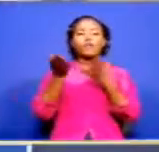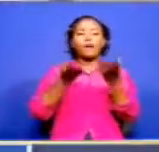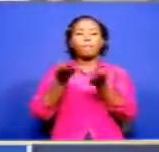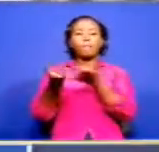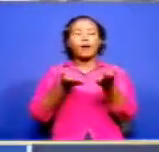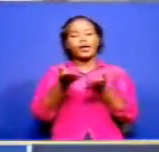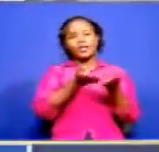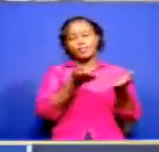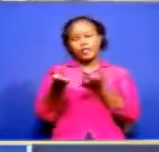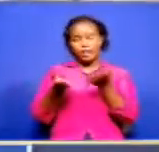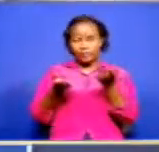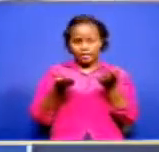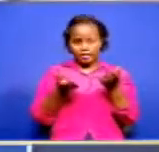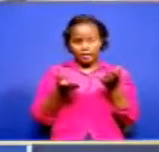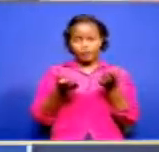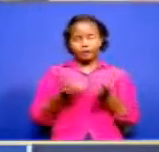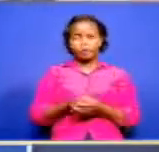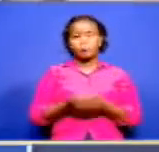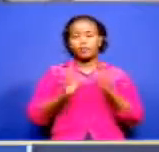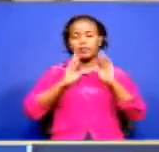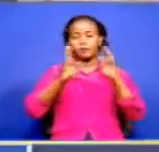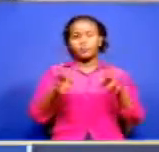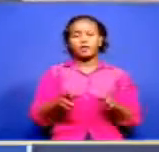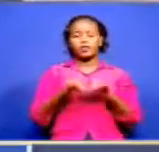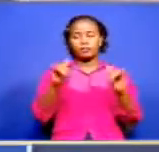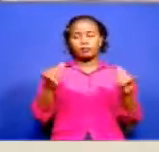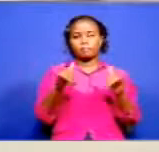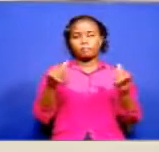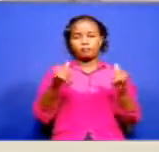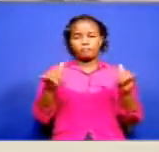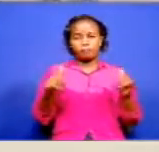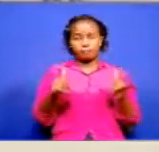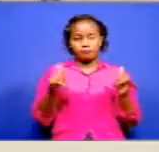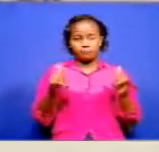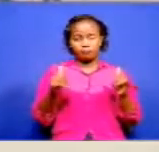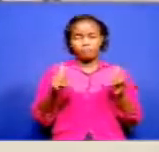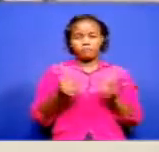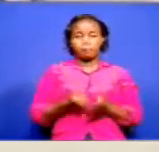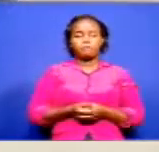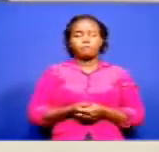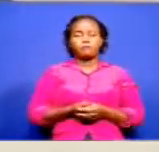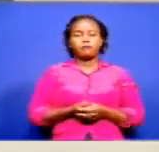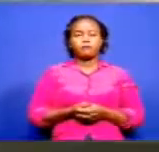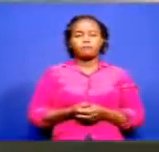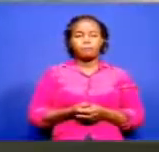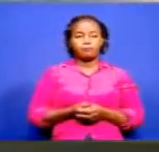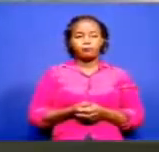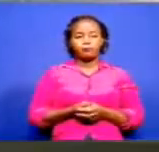Timothy Kipnosu, Channel One News, State House, Nairobi.